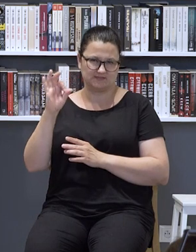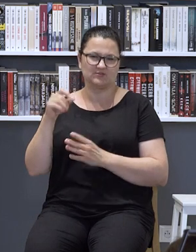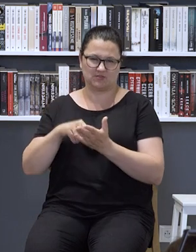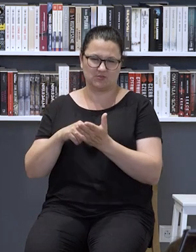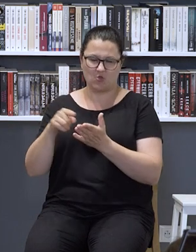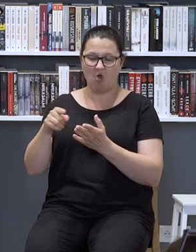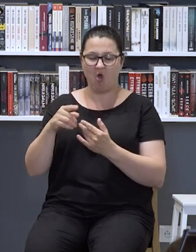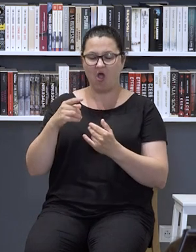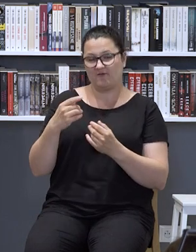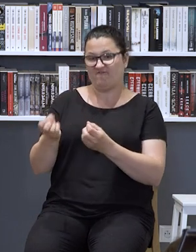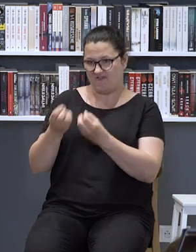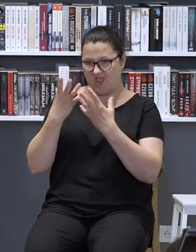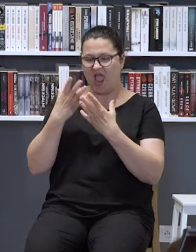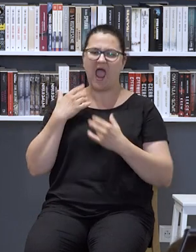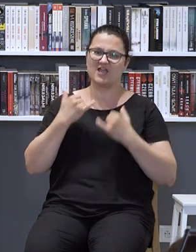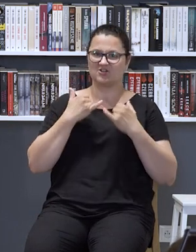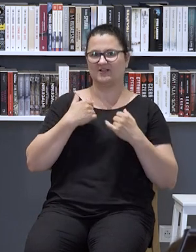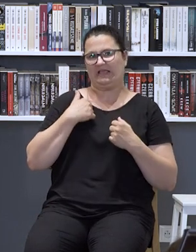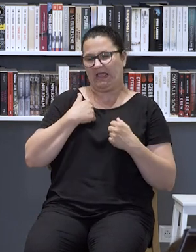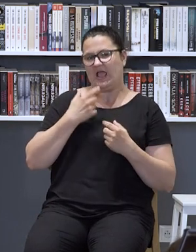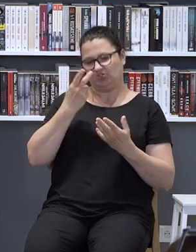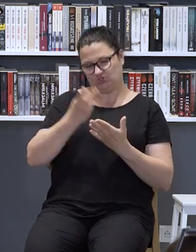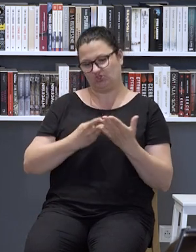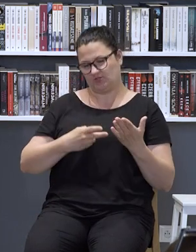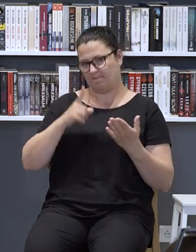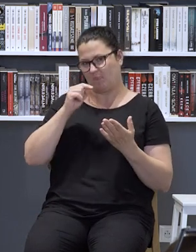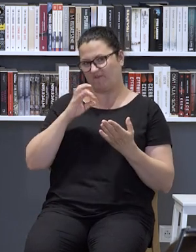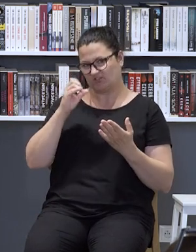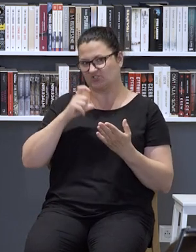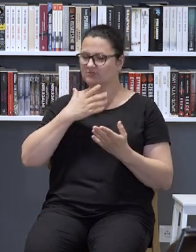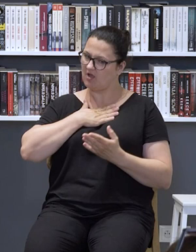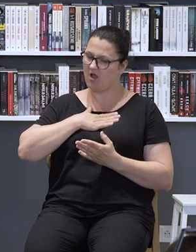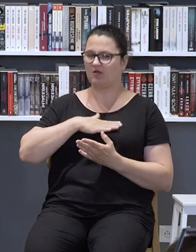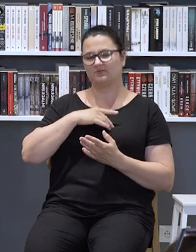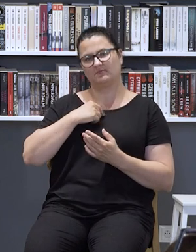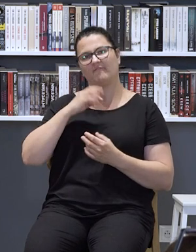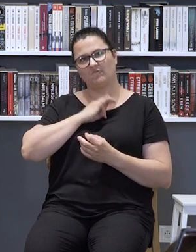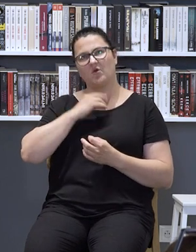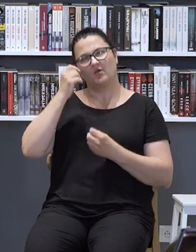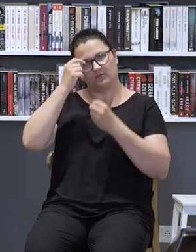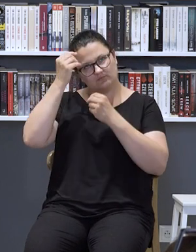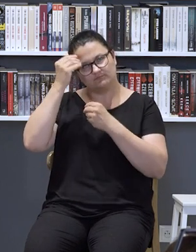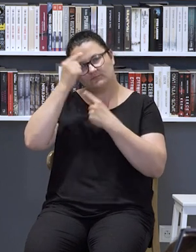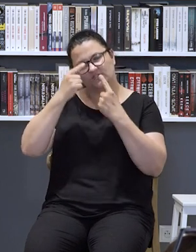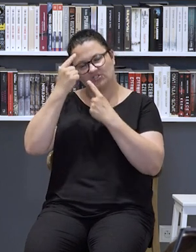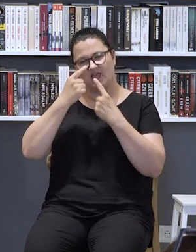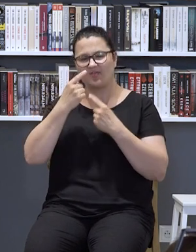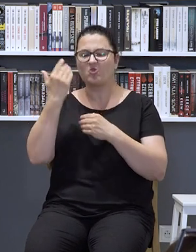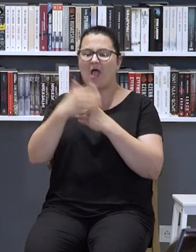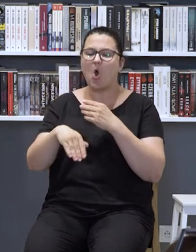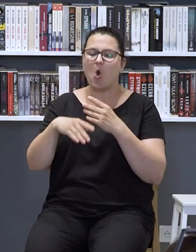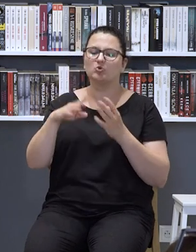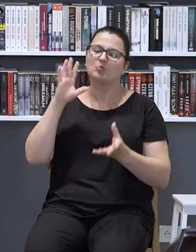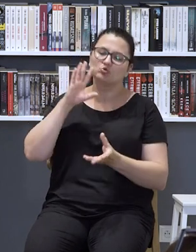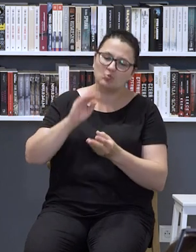własnej intelektualnej przyjemności, to ja nie chcę na samym końcu przeczytać morału, puenty i